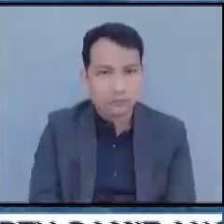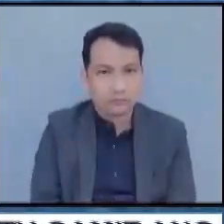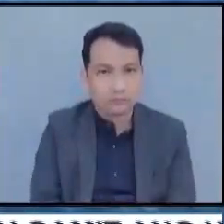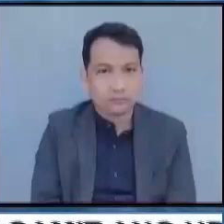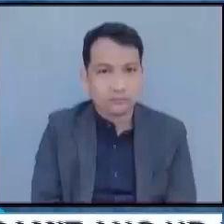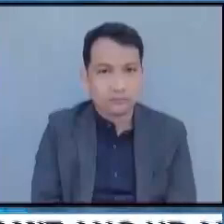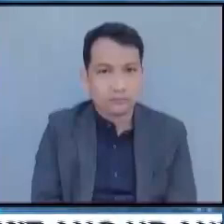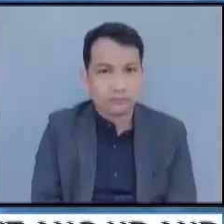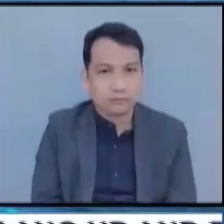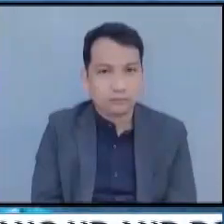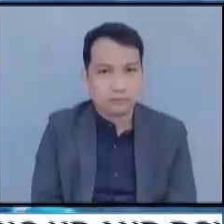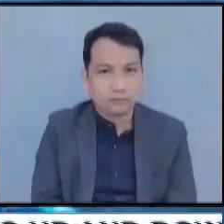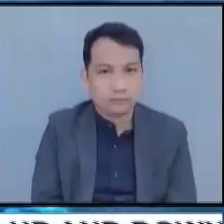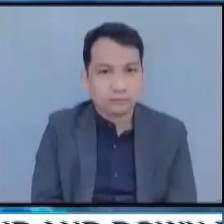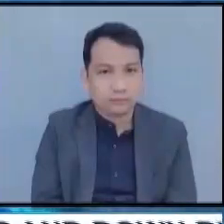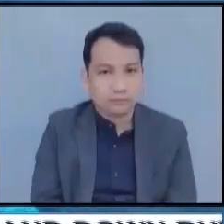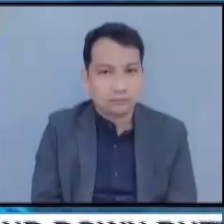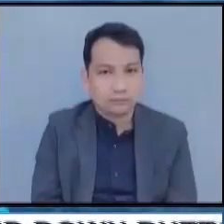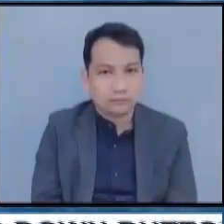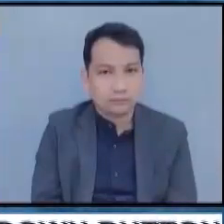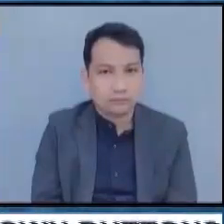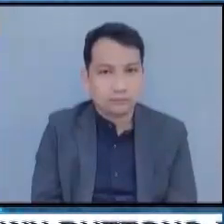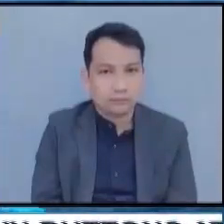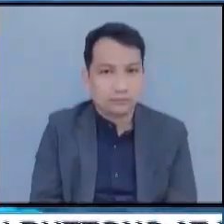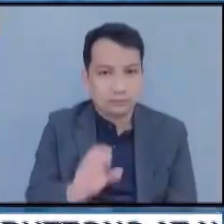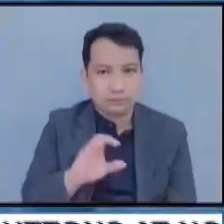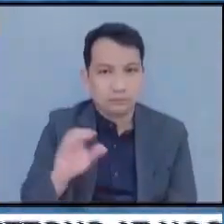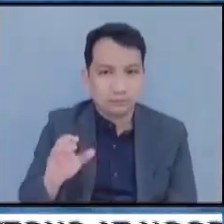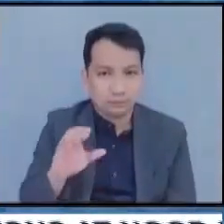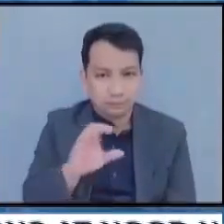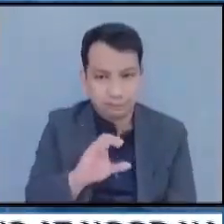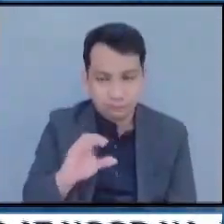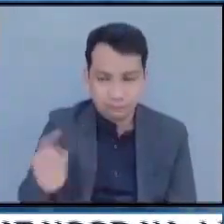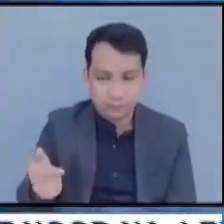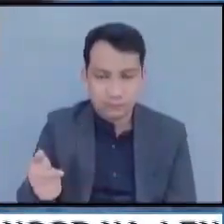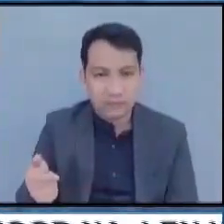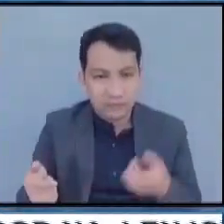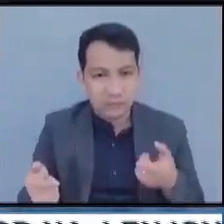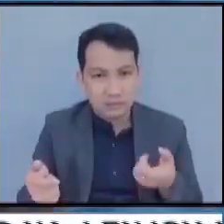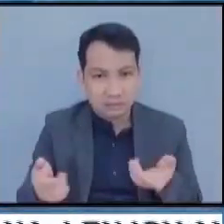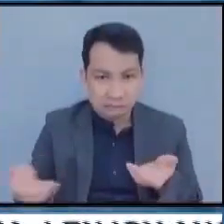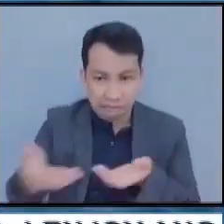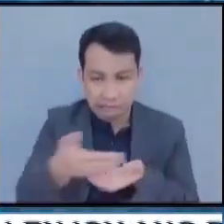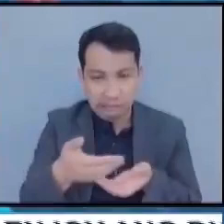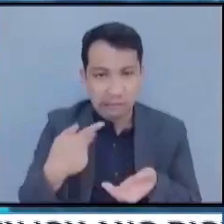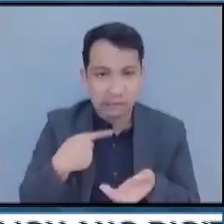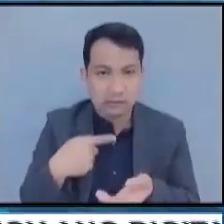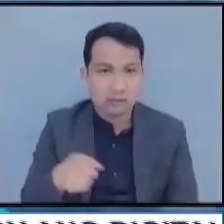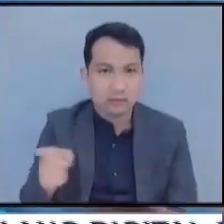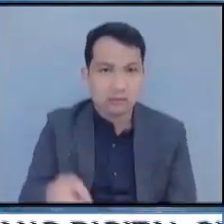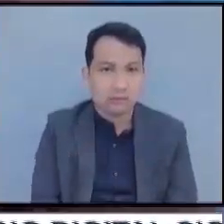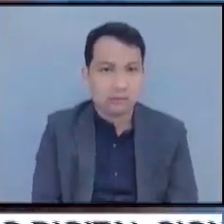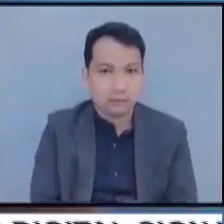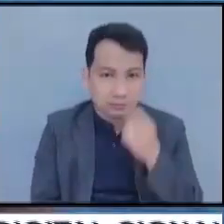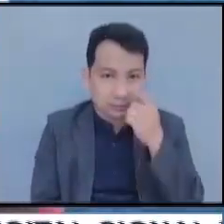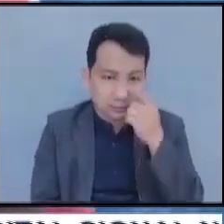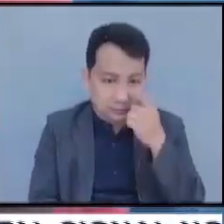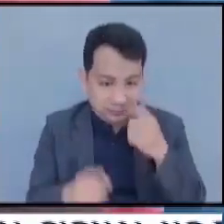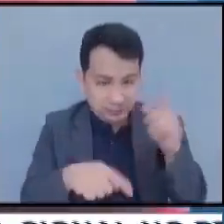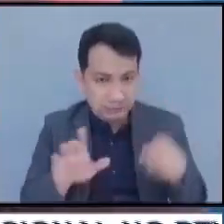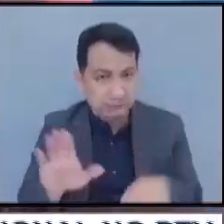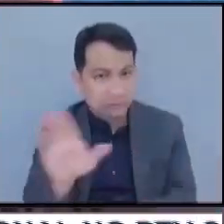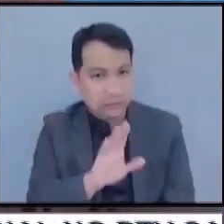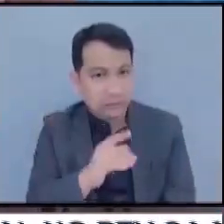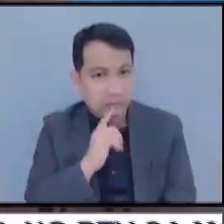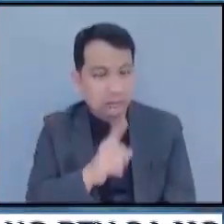mga vet na yung Chinese Coast Guard eh. Tapos yung mga to, yan, itong mga to. Pagka